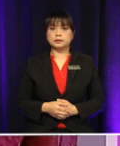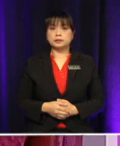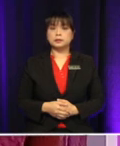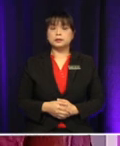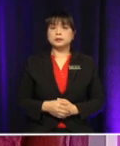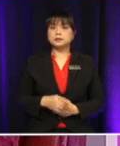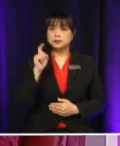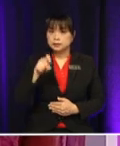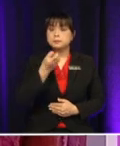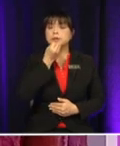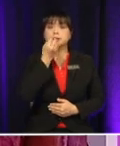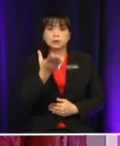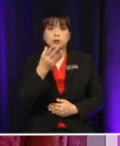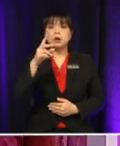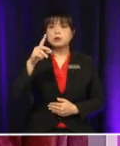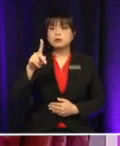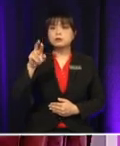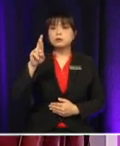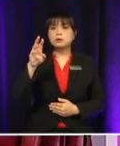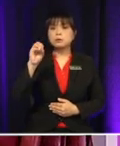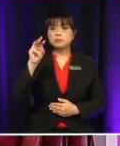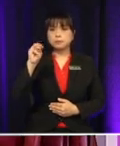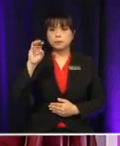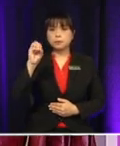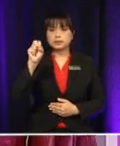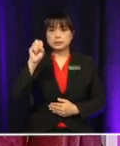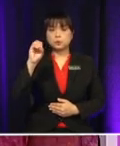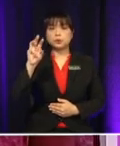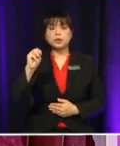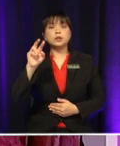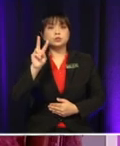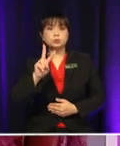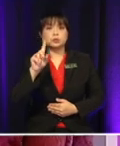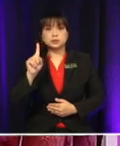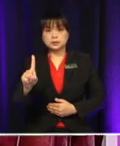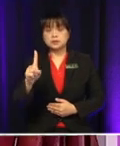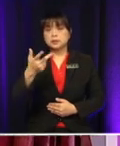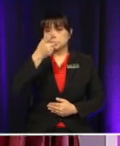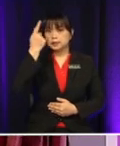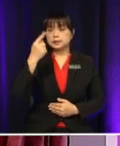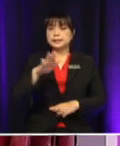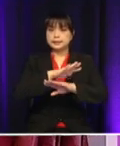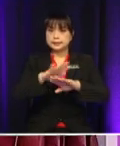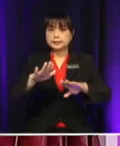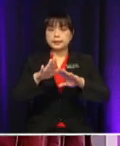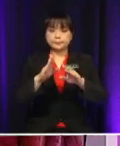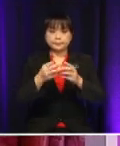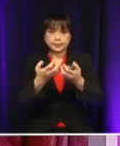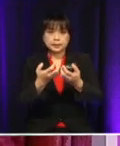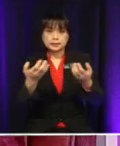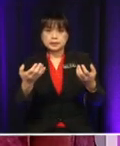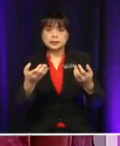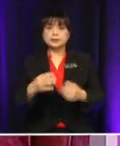kromosom 621 Oke so Sebab Dia tidak berpisah keadaan ini akan menghasilkan gaming dengan